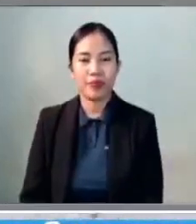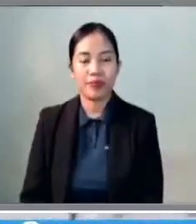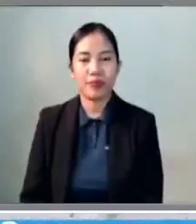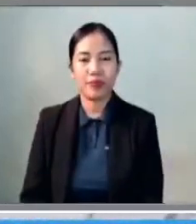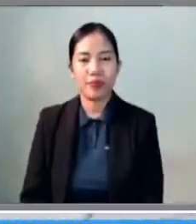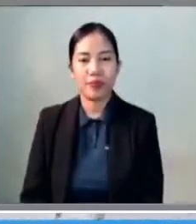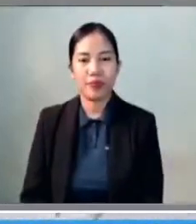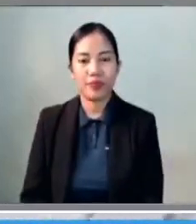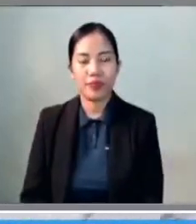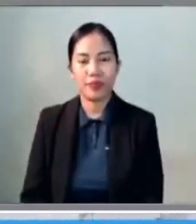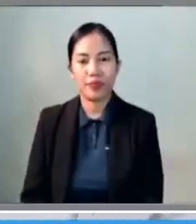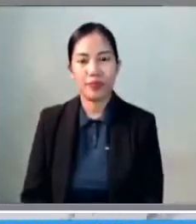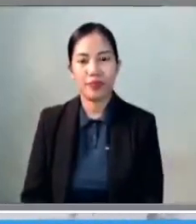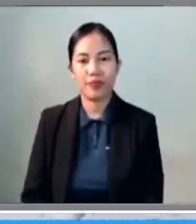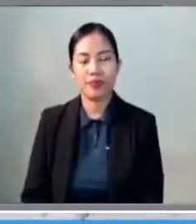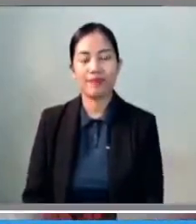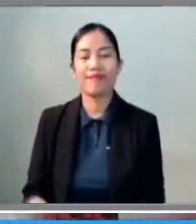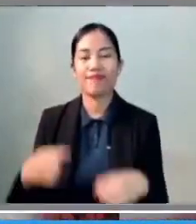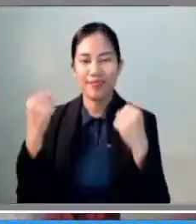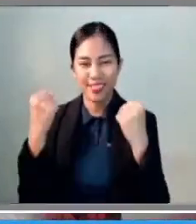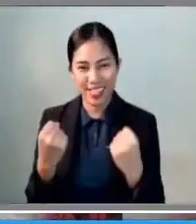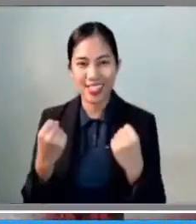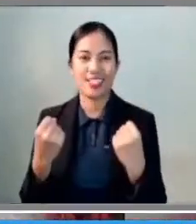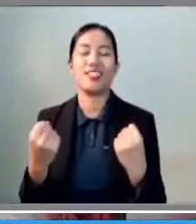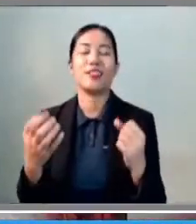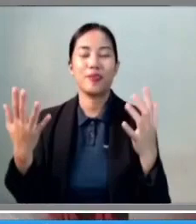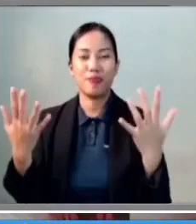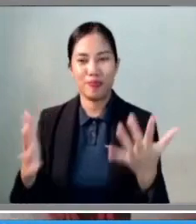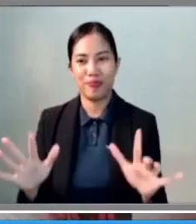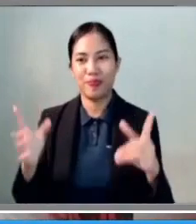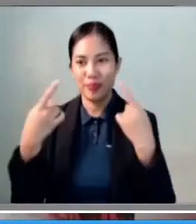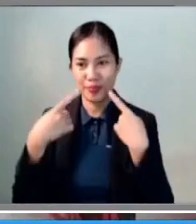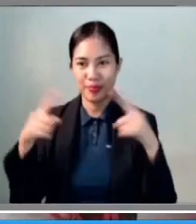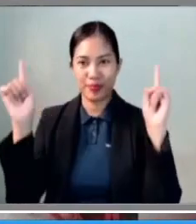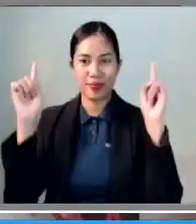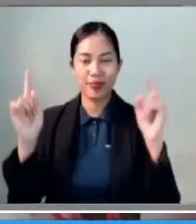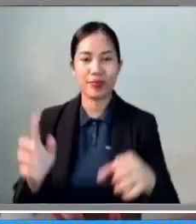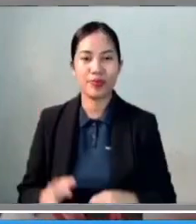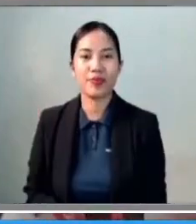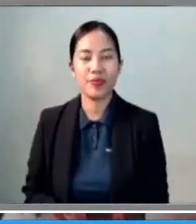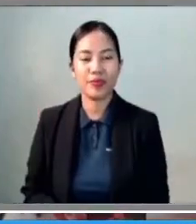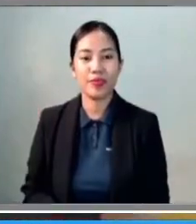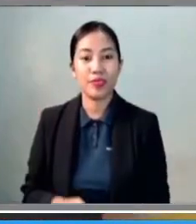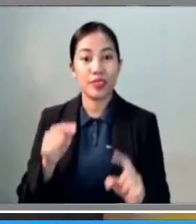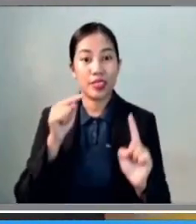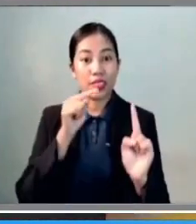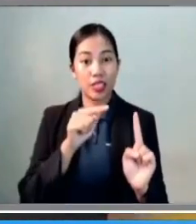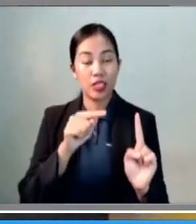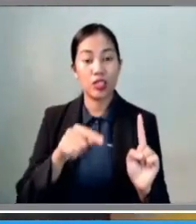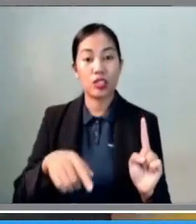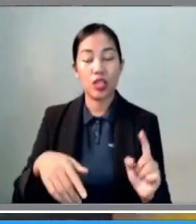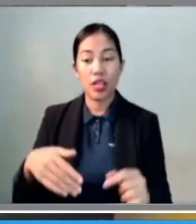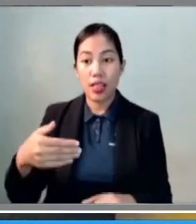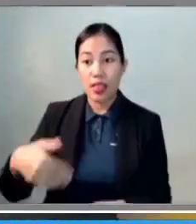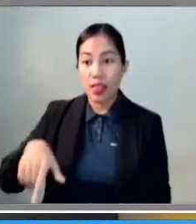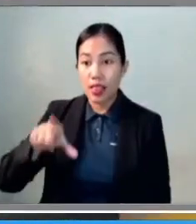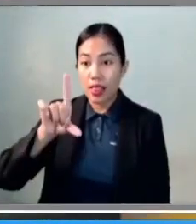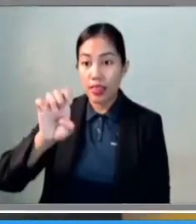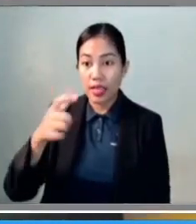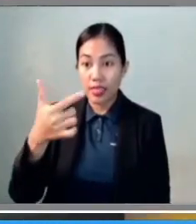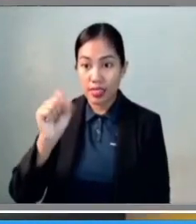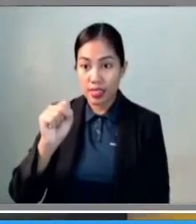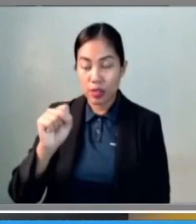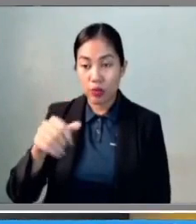Yes! We did it. Yes, we did it. Narating nga ng lalaking putol ang mga binti ang summit ng Mount Everest,